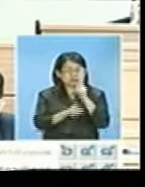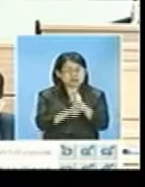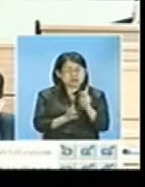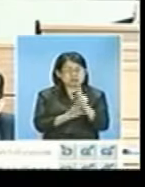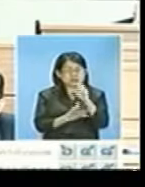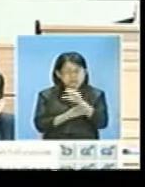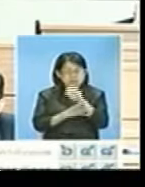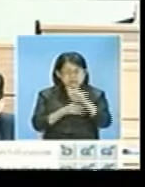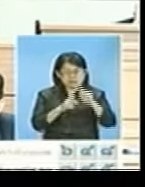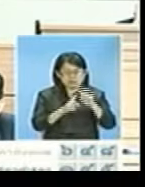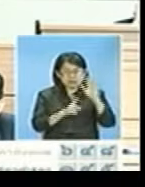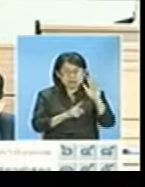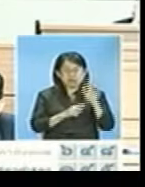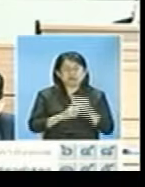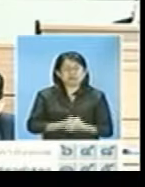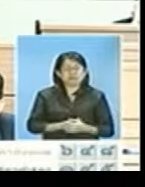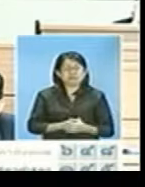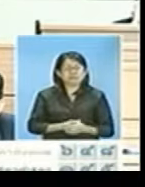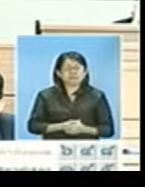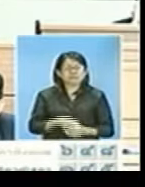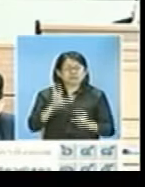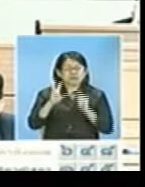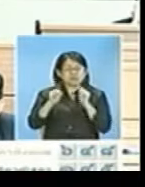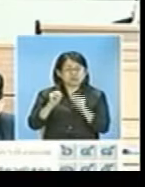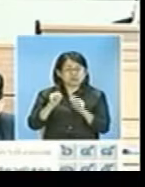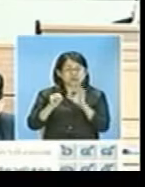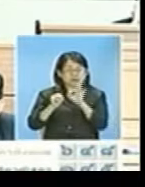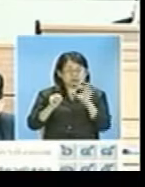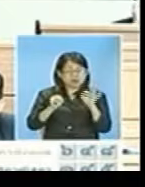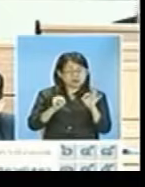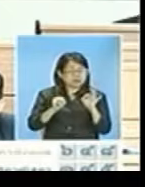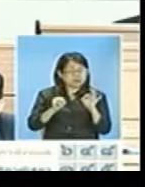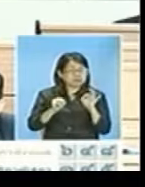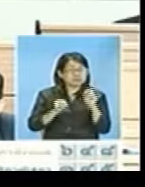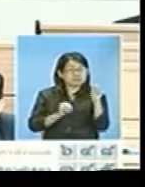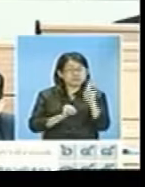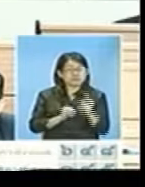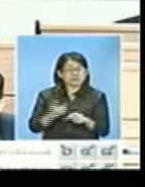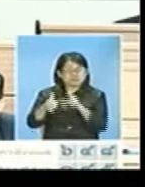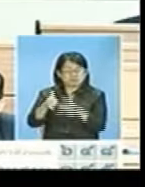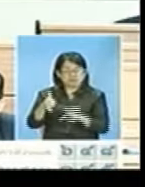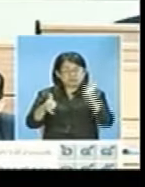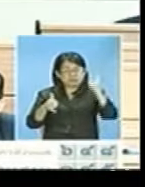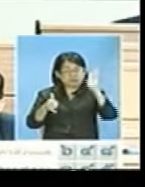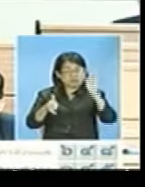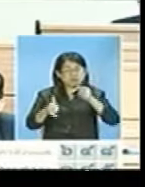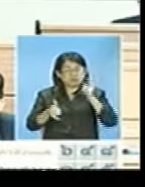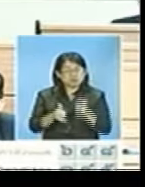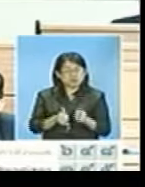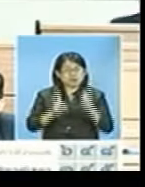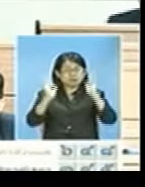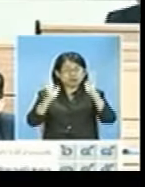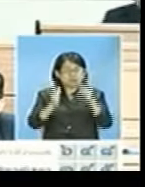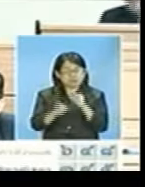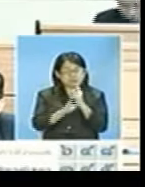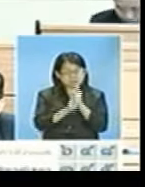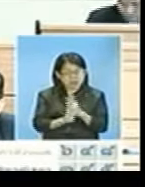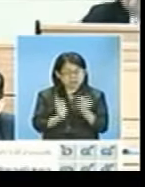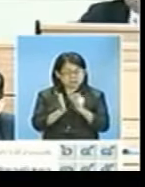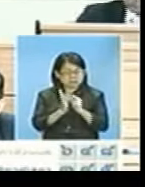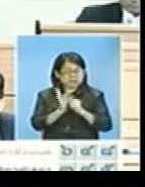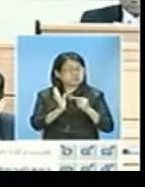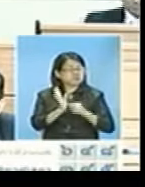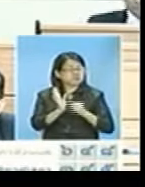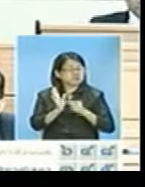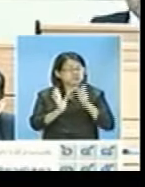ครับคือตามมาตรา99เนี่ยฮะก็คือผู้อภิปรายเนี่ยต้องพูดในคำสงวนของ